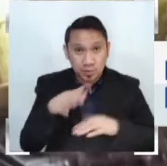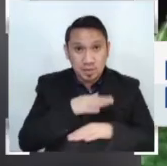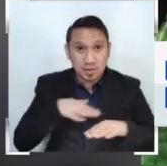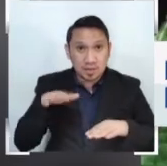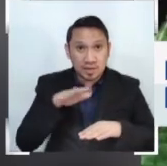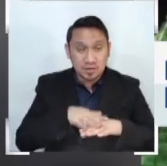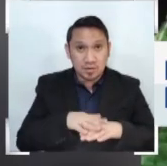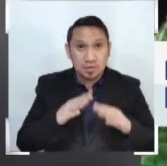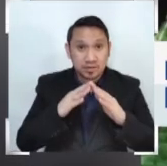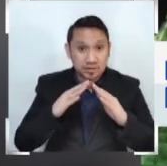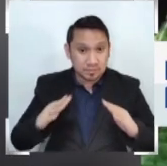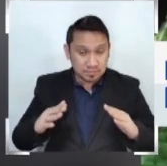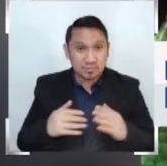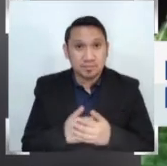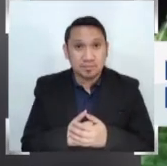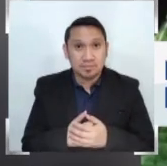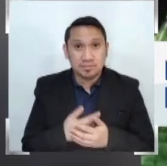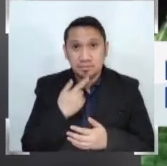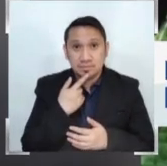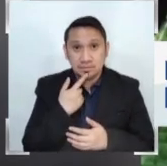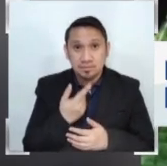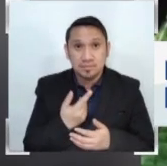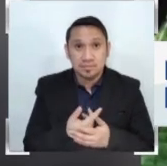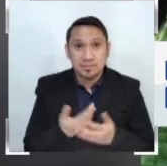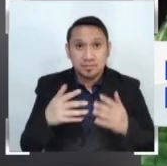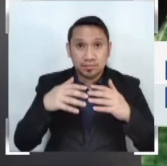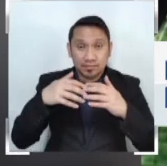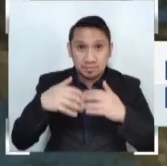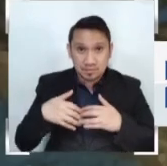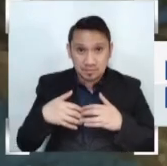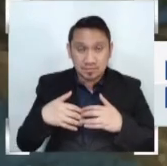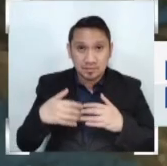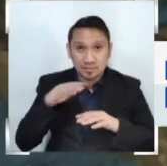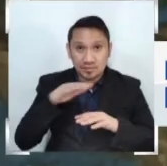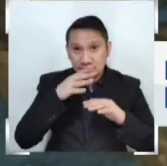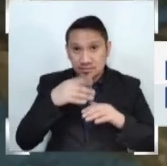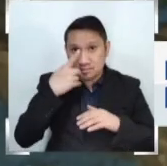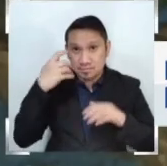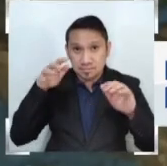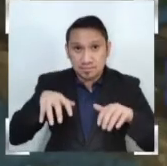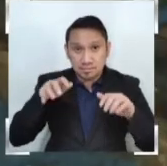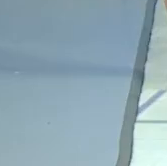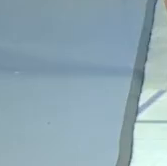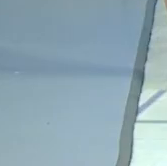kanilang kubo. Ayon sa MDR-RMO, gumuho ang bahagi ng bundok dahil sa pag-ulan doon.